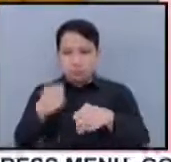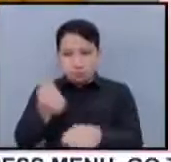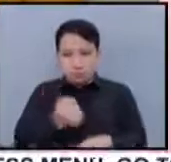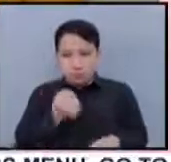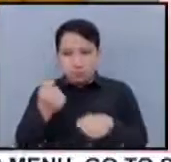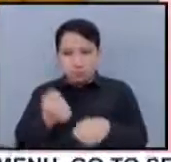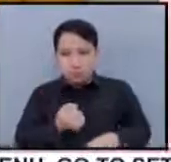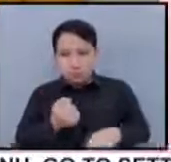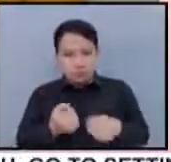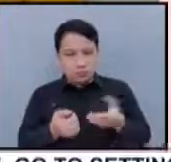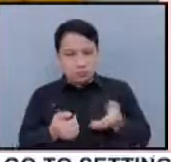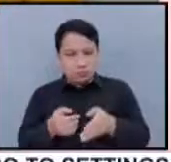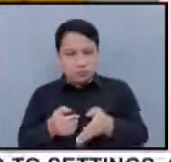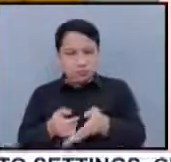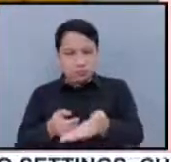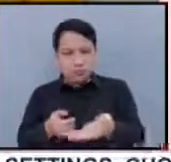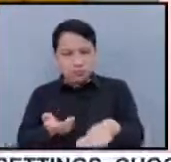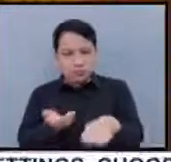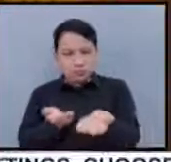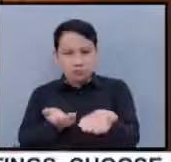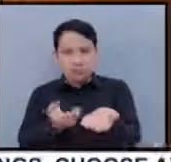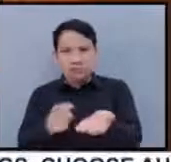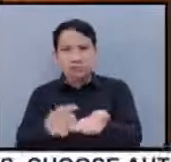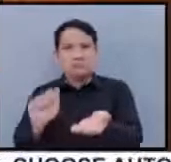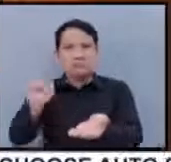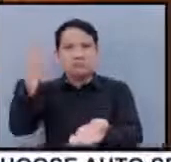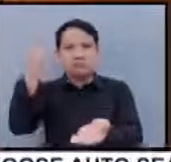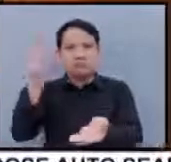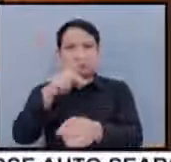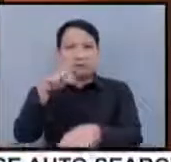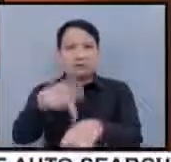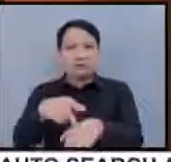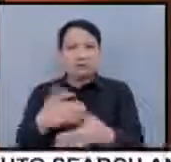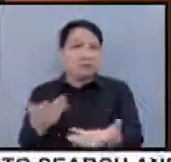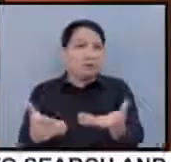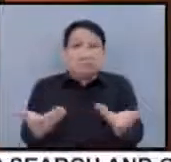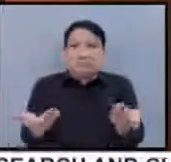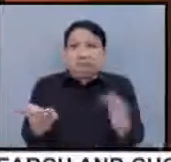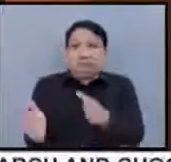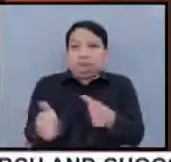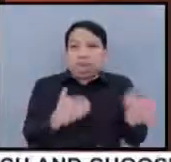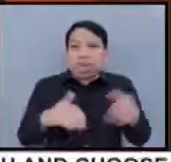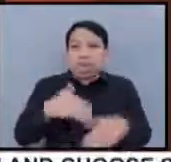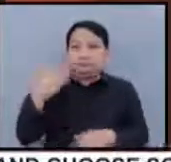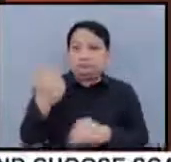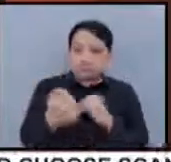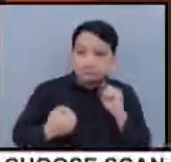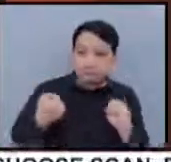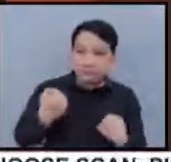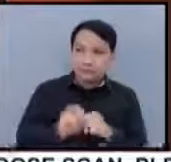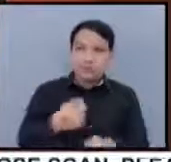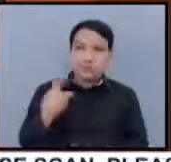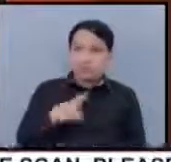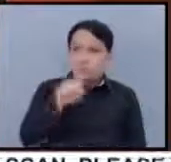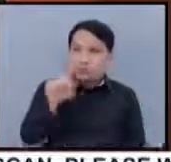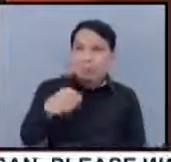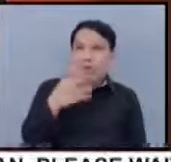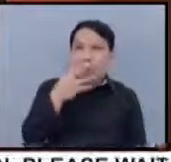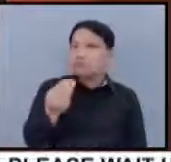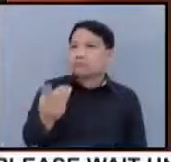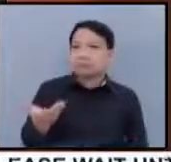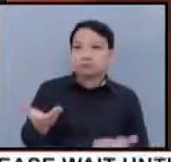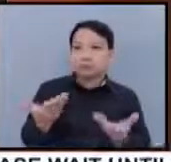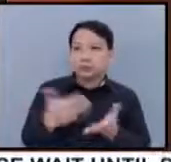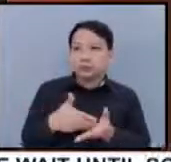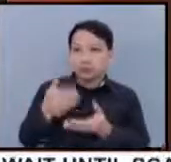kayong mga plano pa para sa darating na mga paligsahan sa mga susunod na taon? May ninanais pa ba kayong mauwi na kampiyonato sa iba-iba